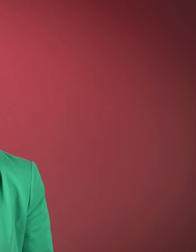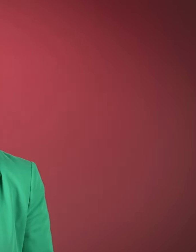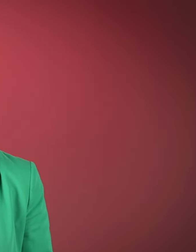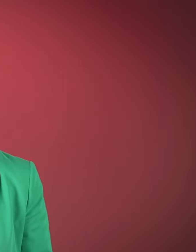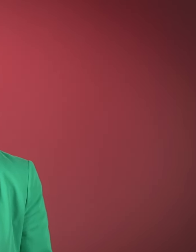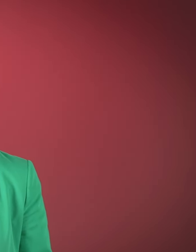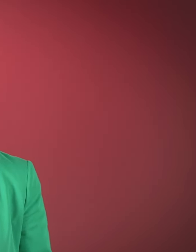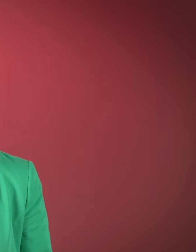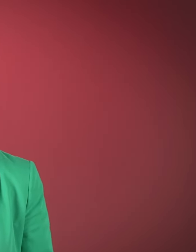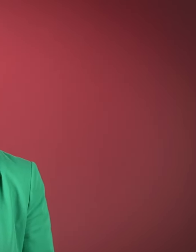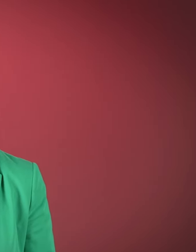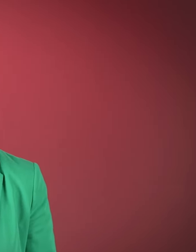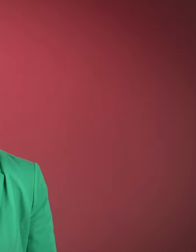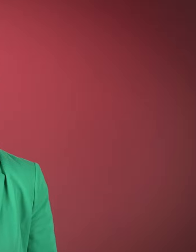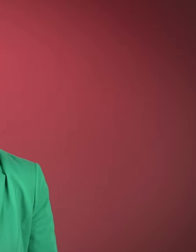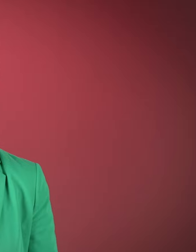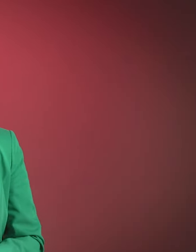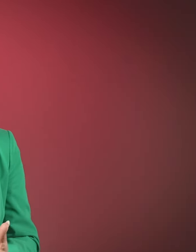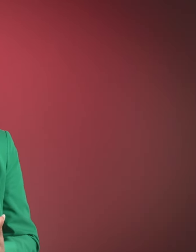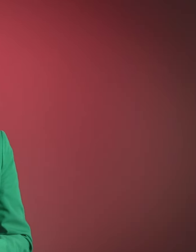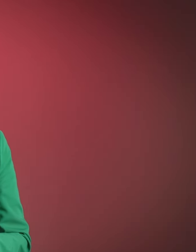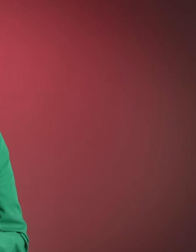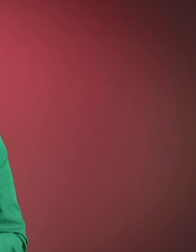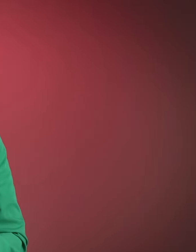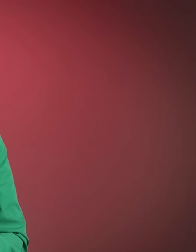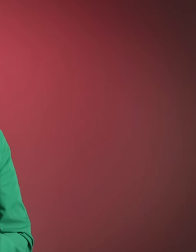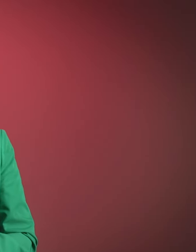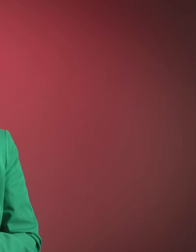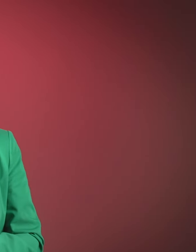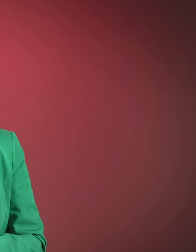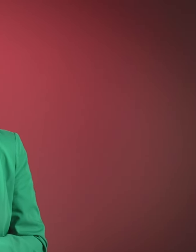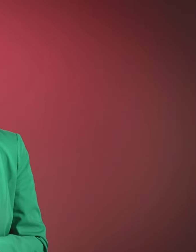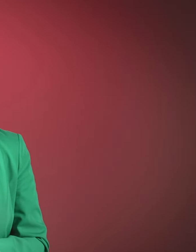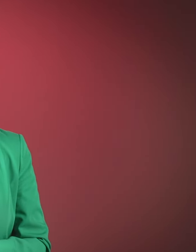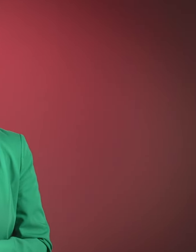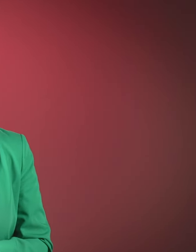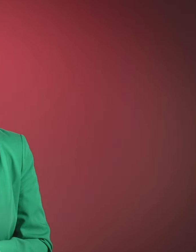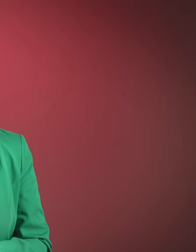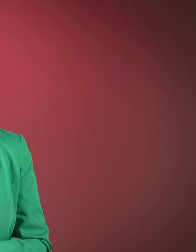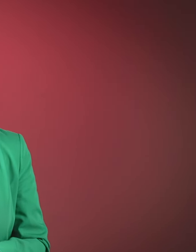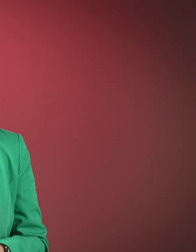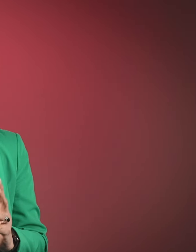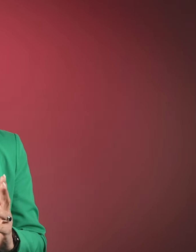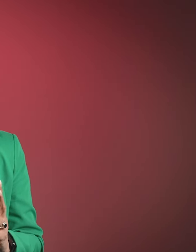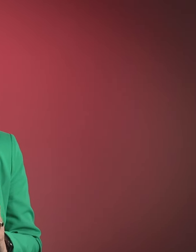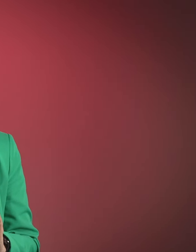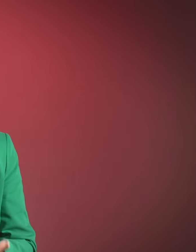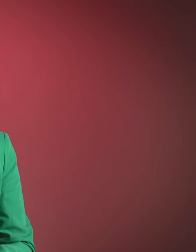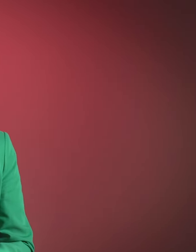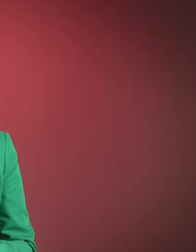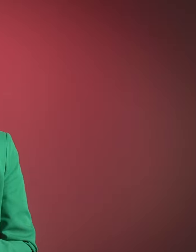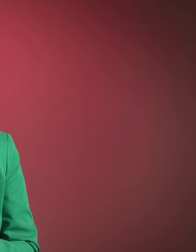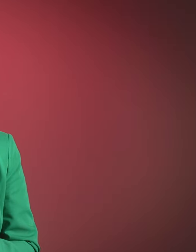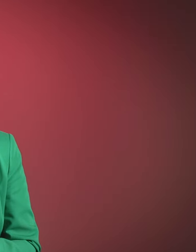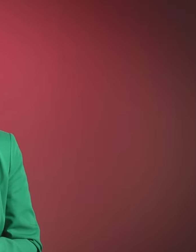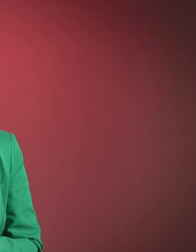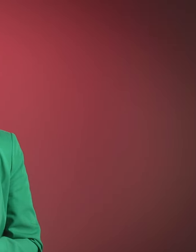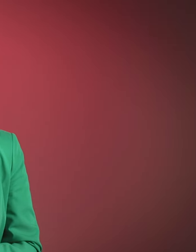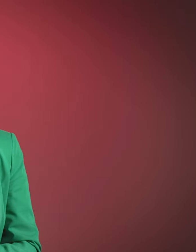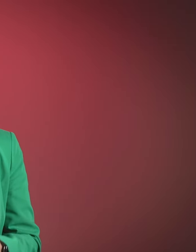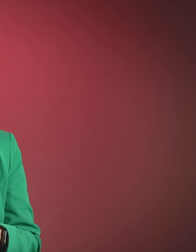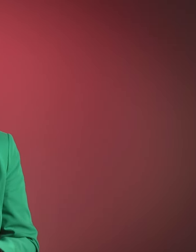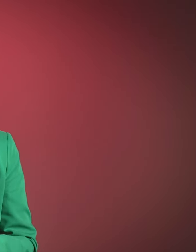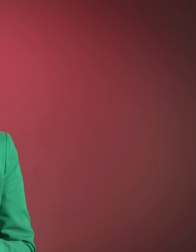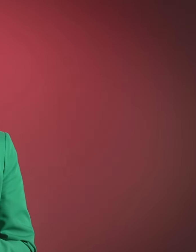gleiche Chancen und Gerechtigkeit bringt. In der Arbeitswelt und im Alltag sind wir von Chancengleichheit immer noch weit entfernt.